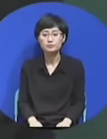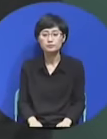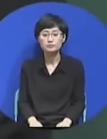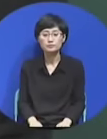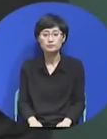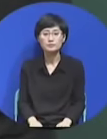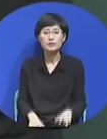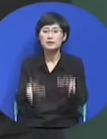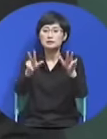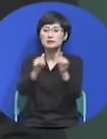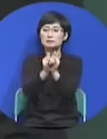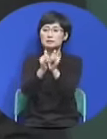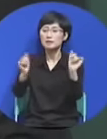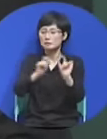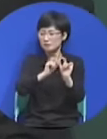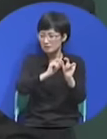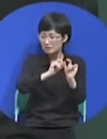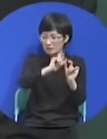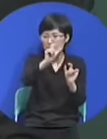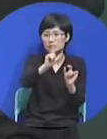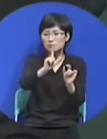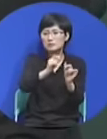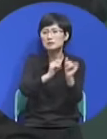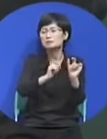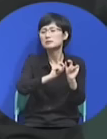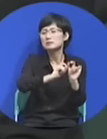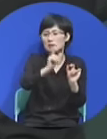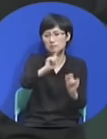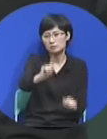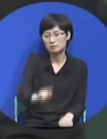지금 많은 사람들이